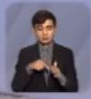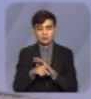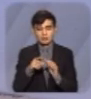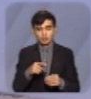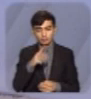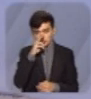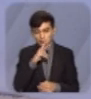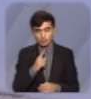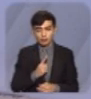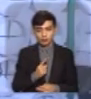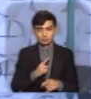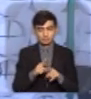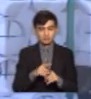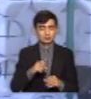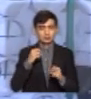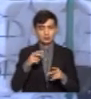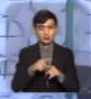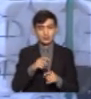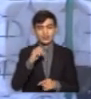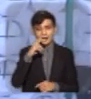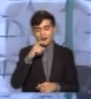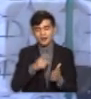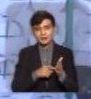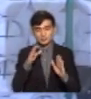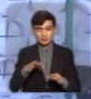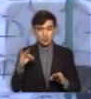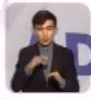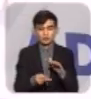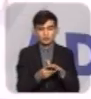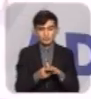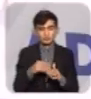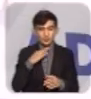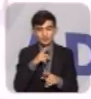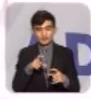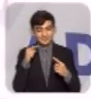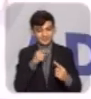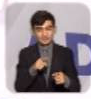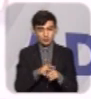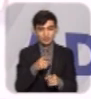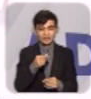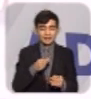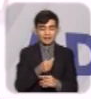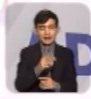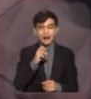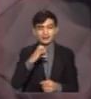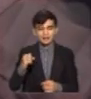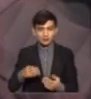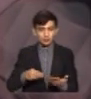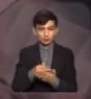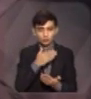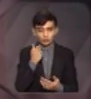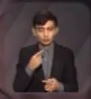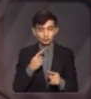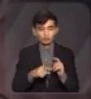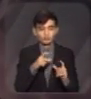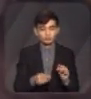Работу другого услугодателя Караганды СУ раскритиковали еще больше. Антикоррупционеры уверены, что там деньги идут мимо кассы предприятия.